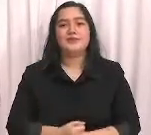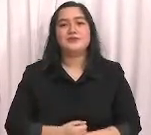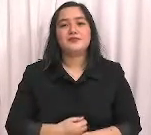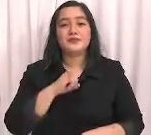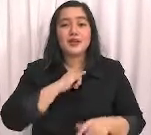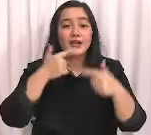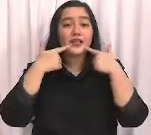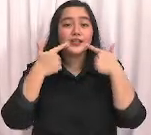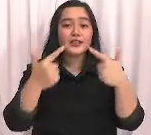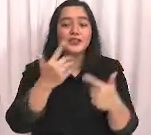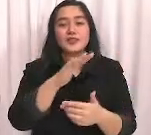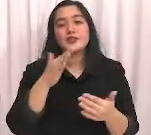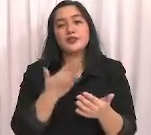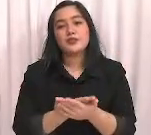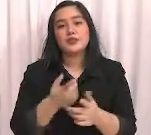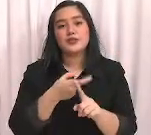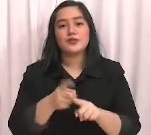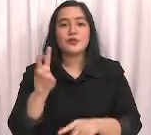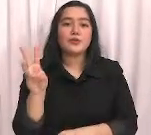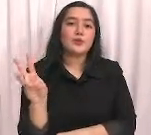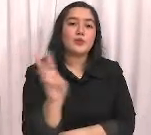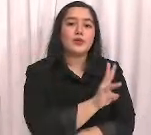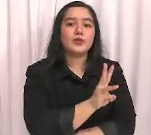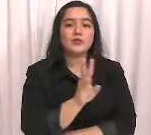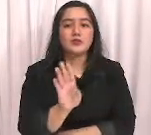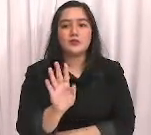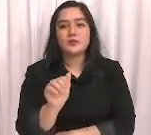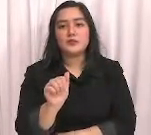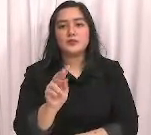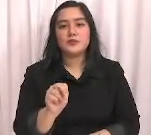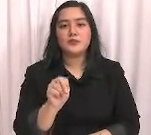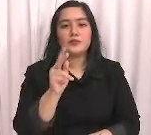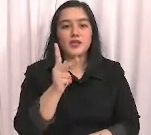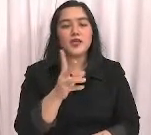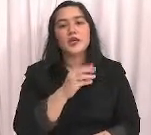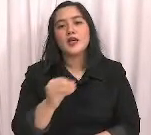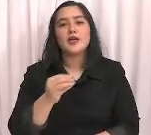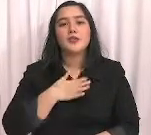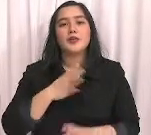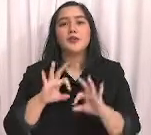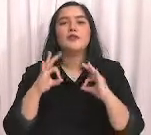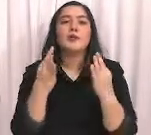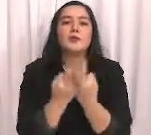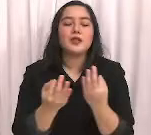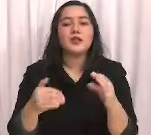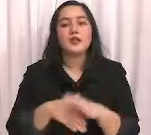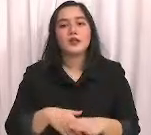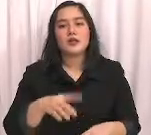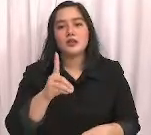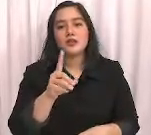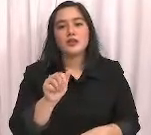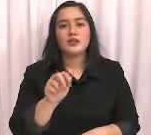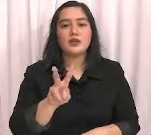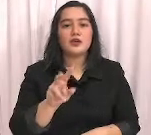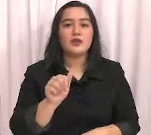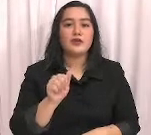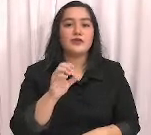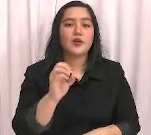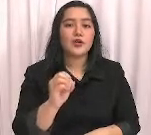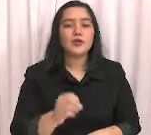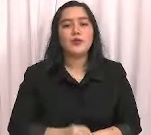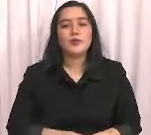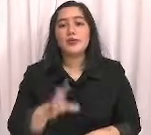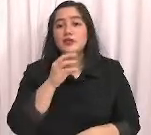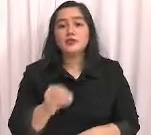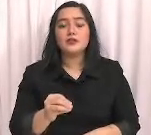at ang aking tatay, aking papa at aking mga kapatid na sa Davao at ang lahat ng mga taga Pinoa na nanonood sila ngayon.